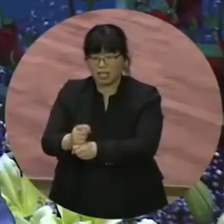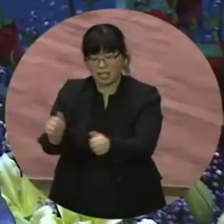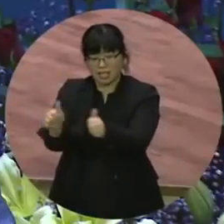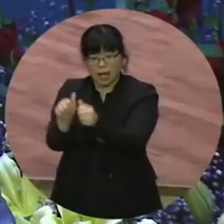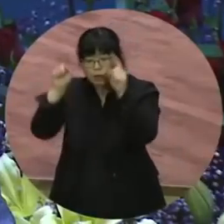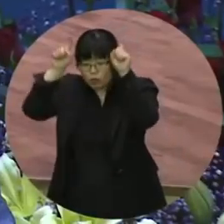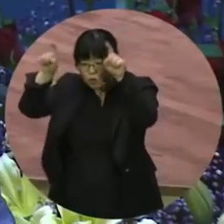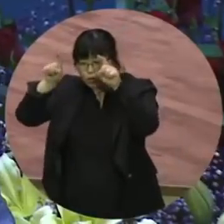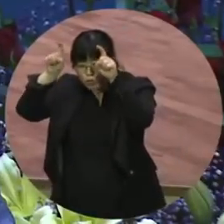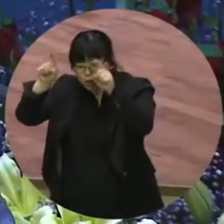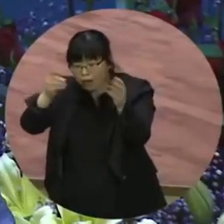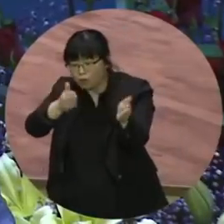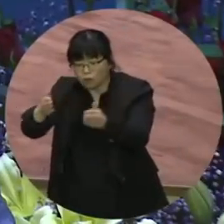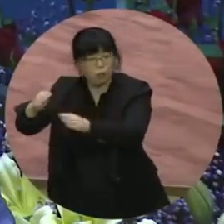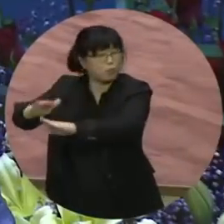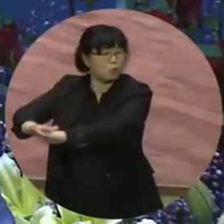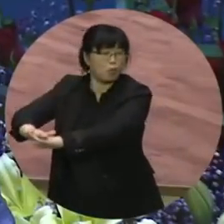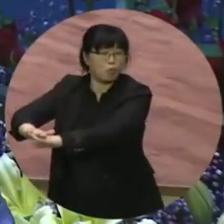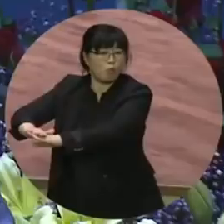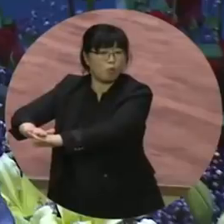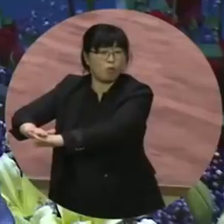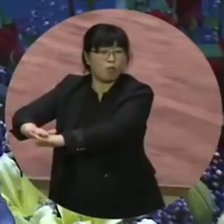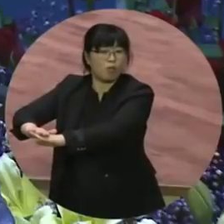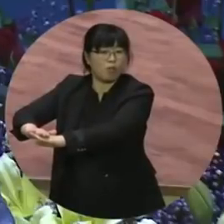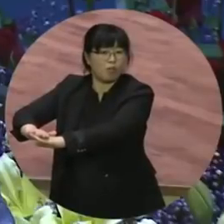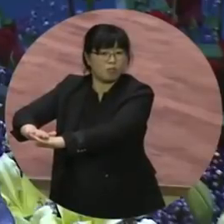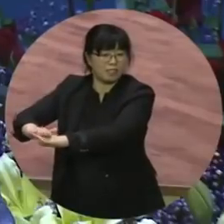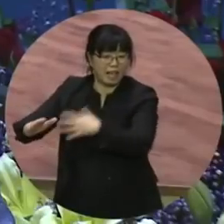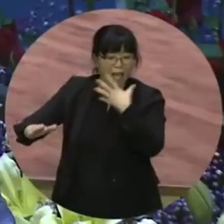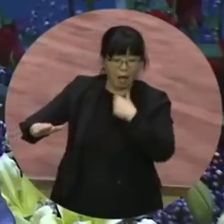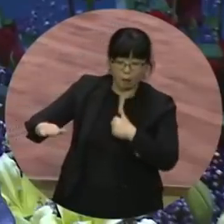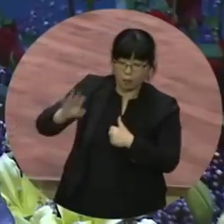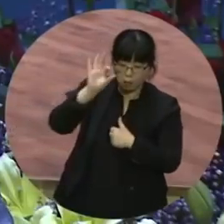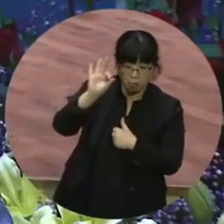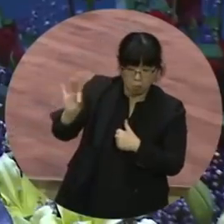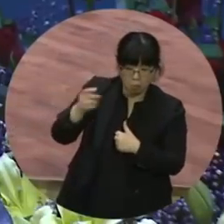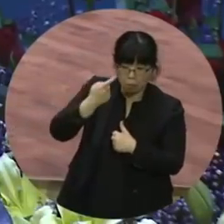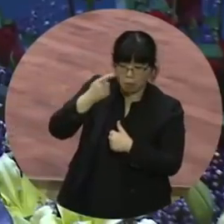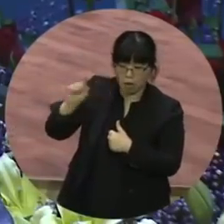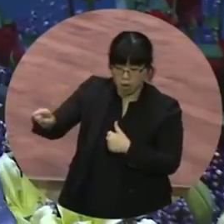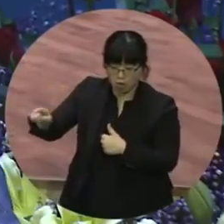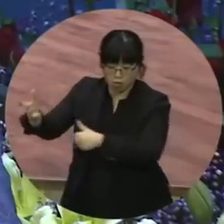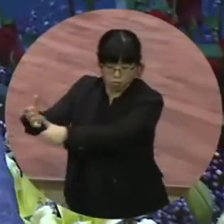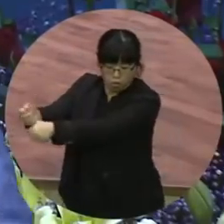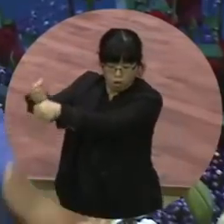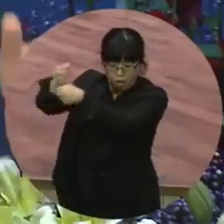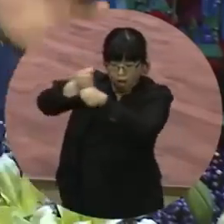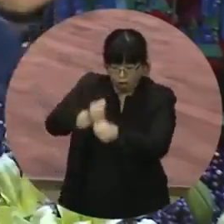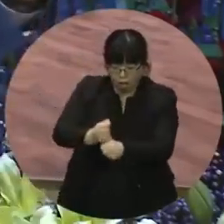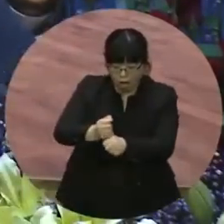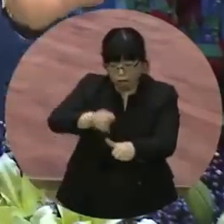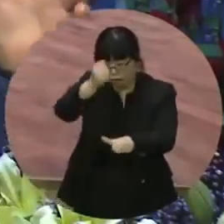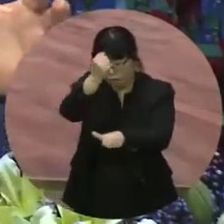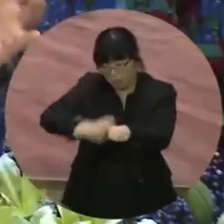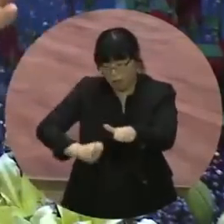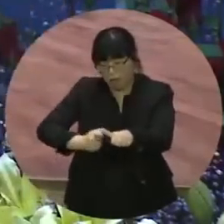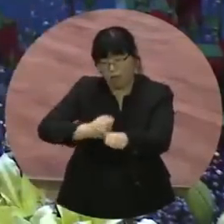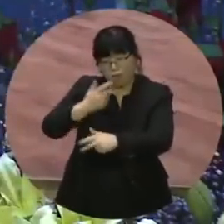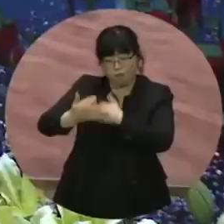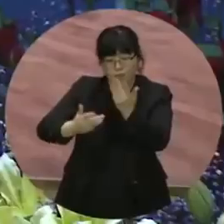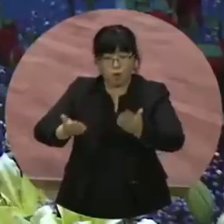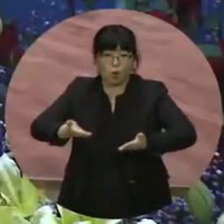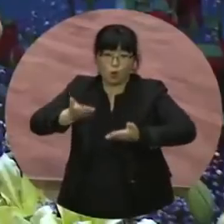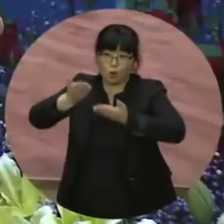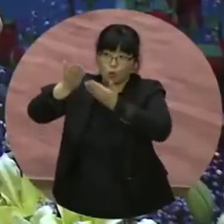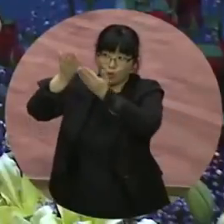이 수양으로 하나님께 번제를 드립니다. 그리고 이런 하나님의 예비하심에 감사해서 그 땅 이름을